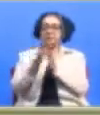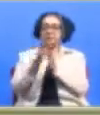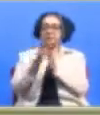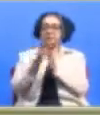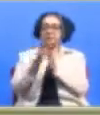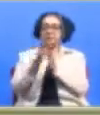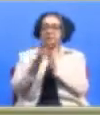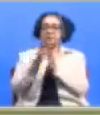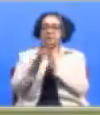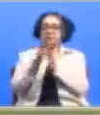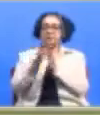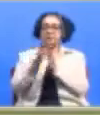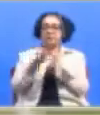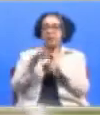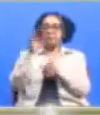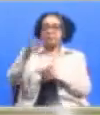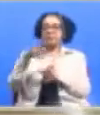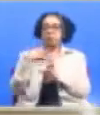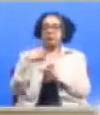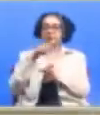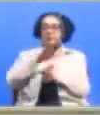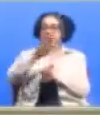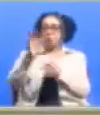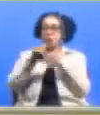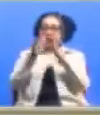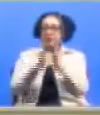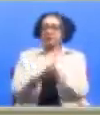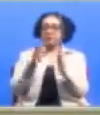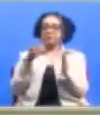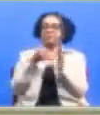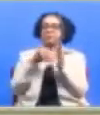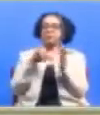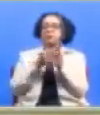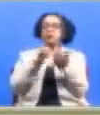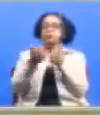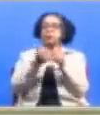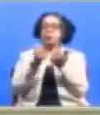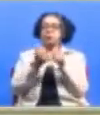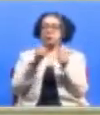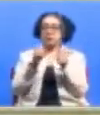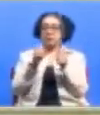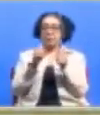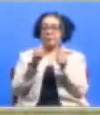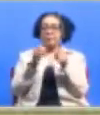pia aliwataka viongozi wa eneo hilo kutohusisha michezo na siasa.